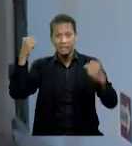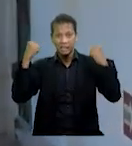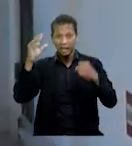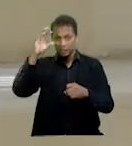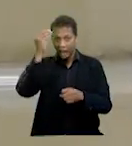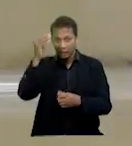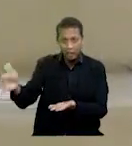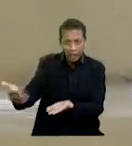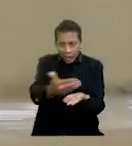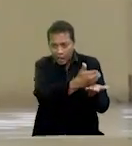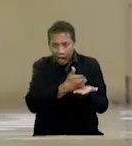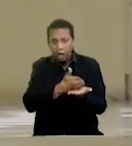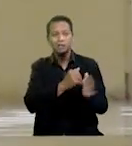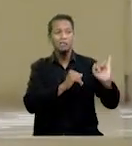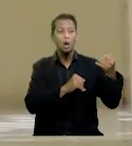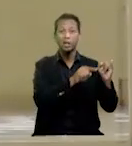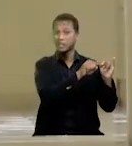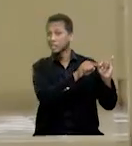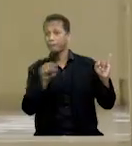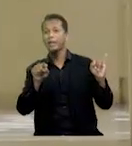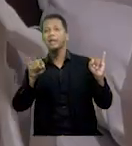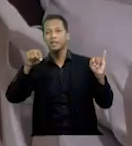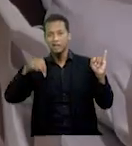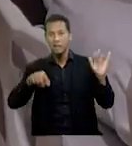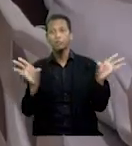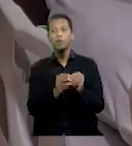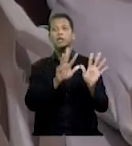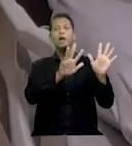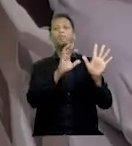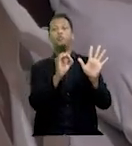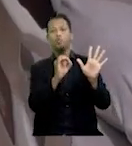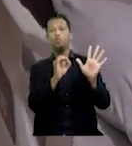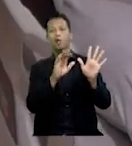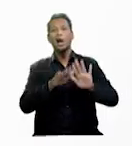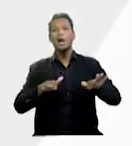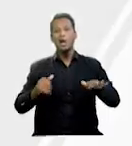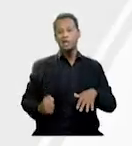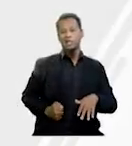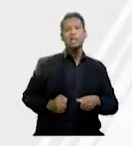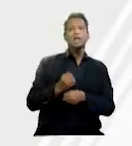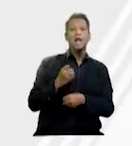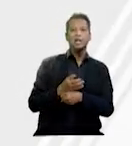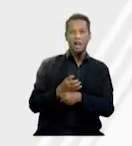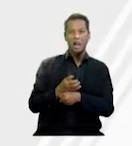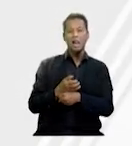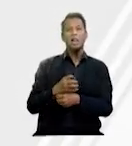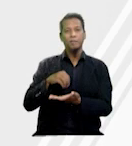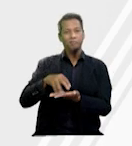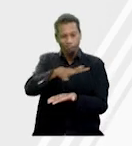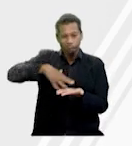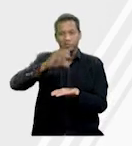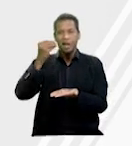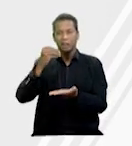Januari 2022 sudah ada 90 kasus gagal ginjal akut ditemukan di Jakarta. Dari 90 kasus yang